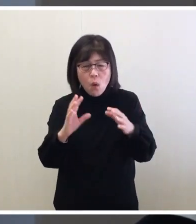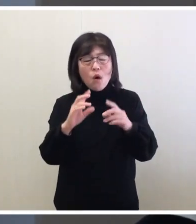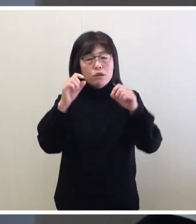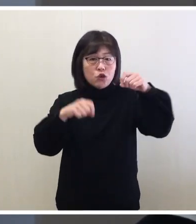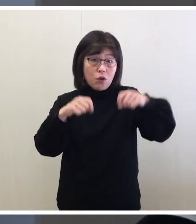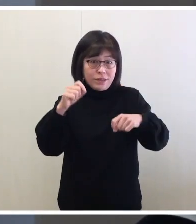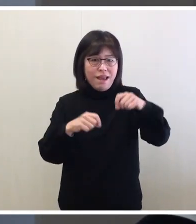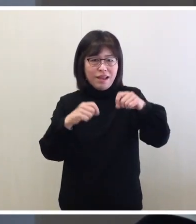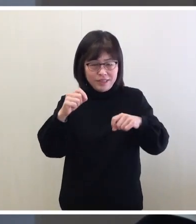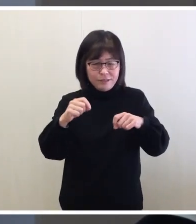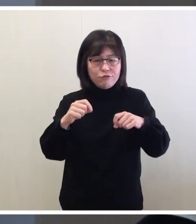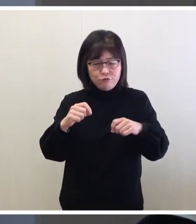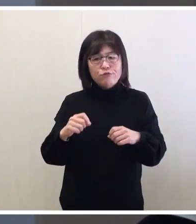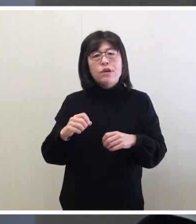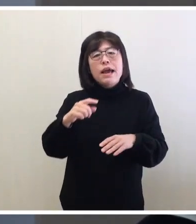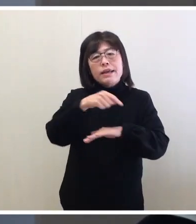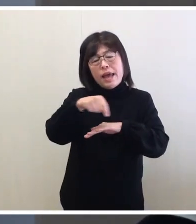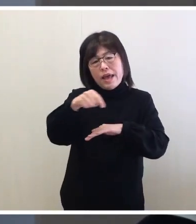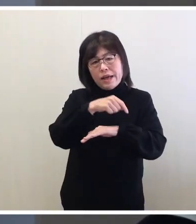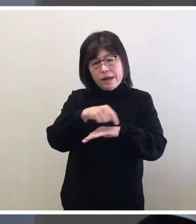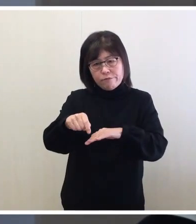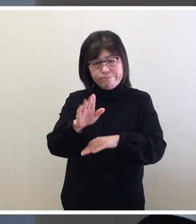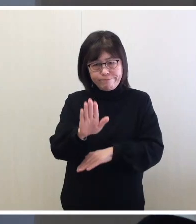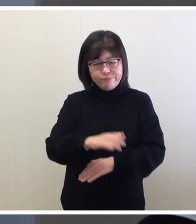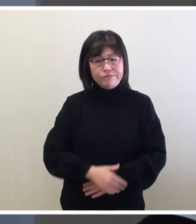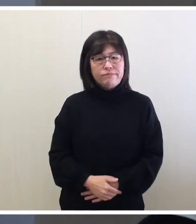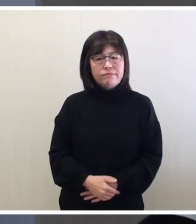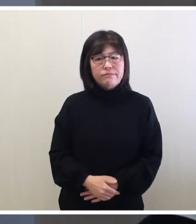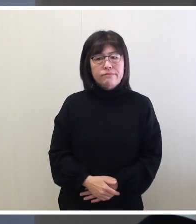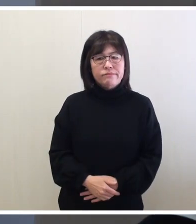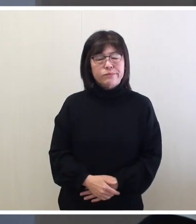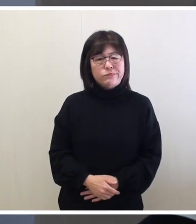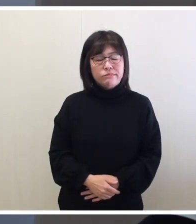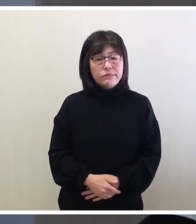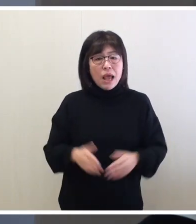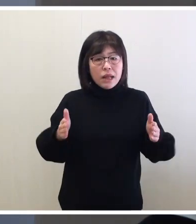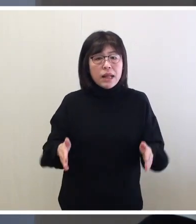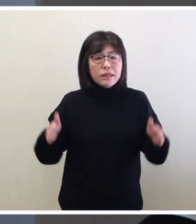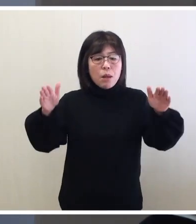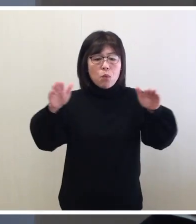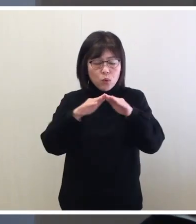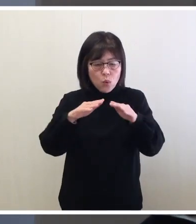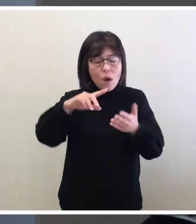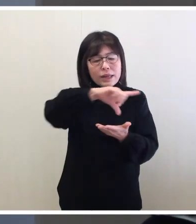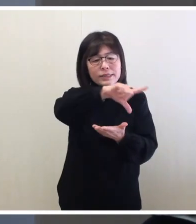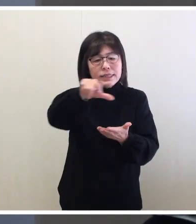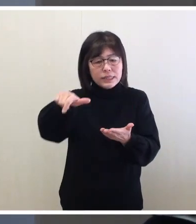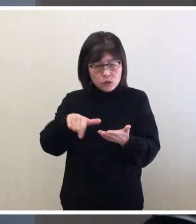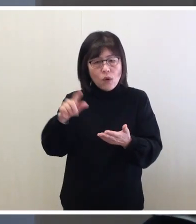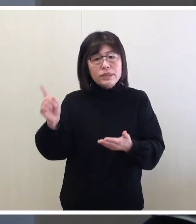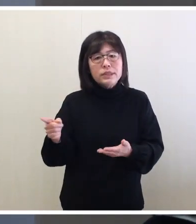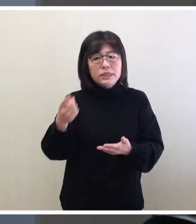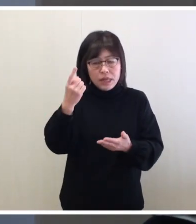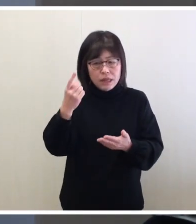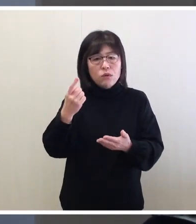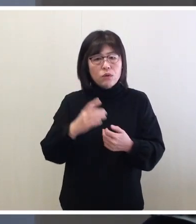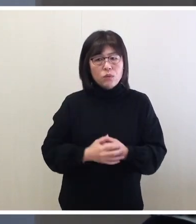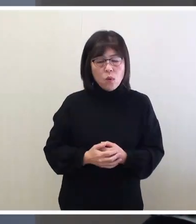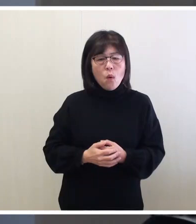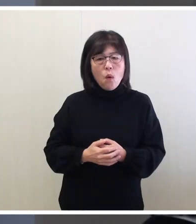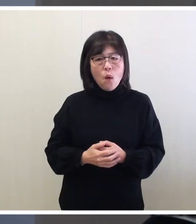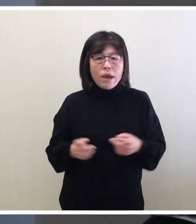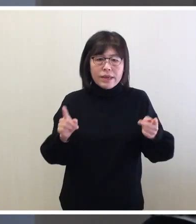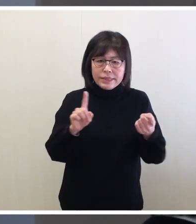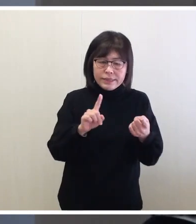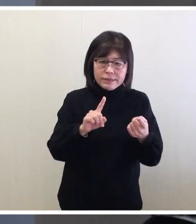と人をつなげる計画にしております。計画を考えております。建物は周辺の自然環境と調和